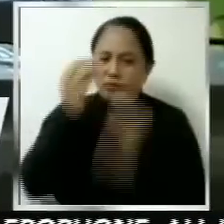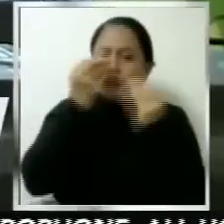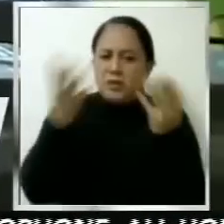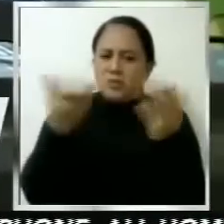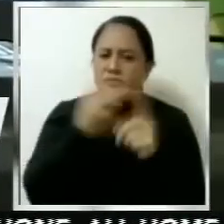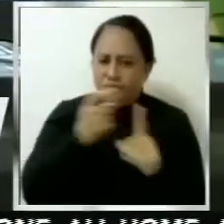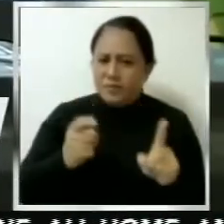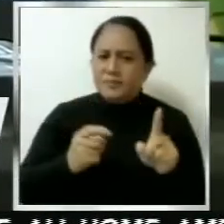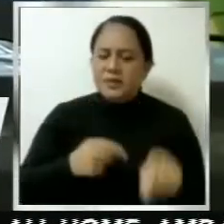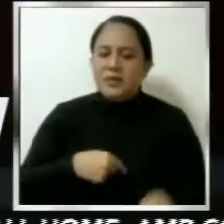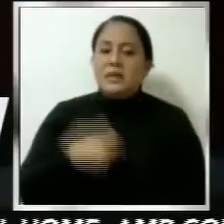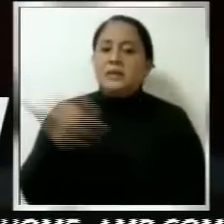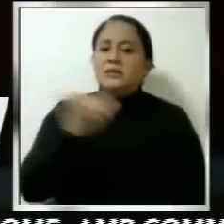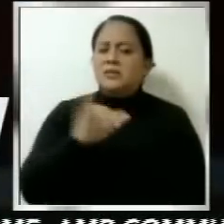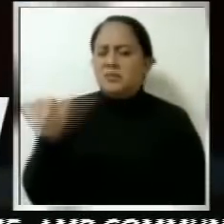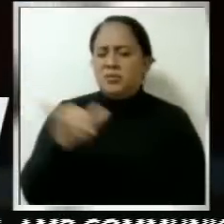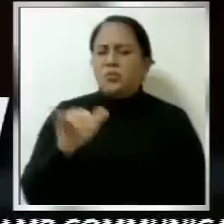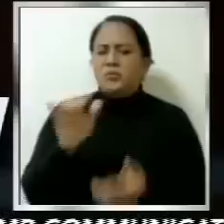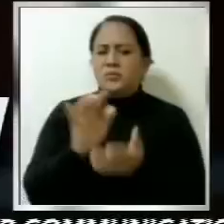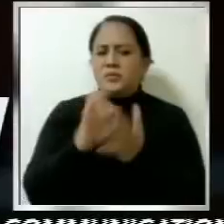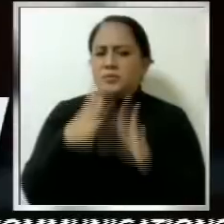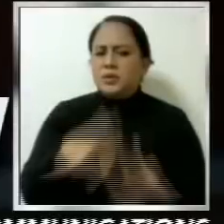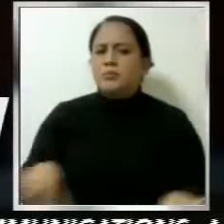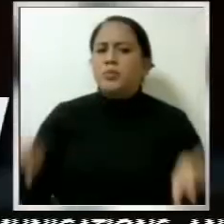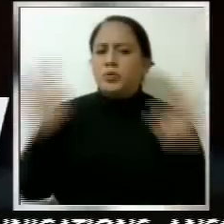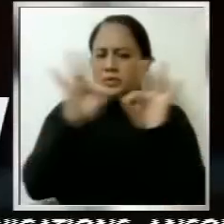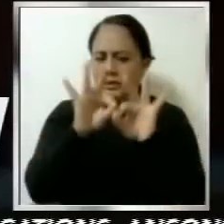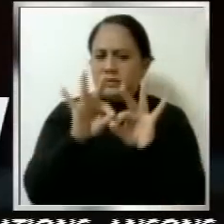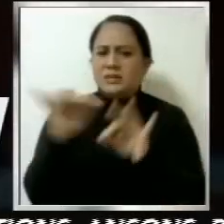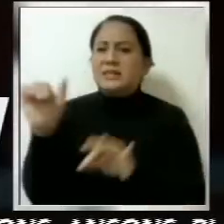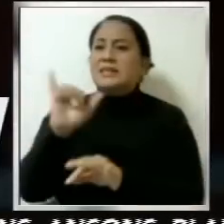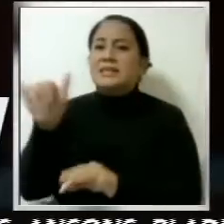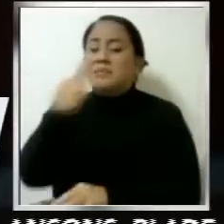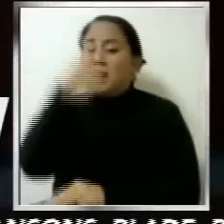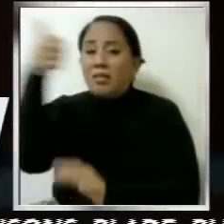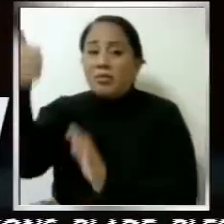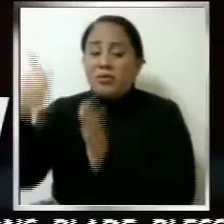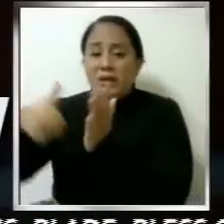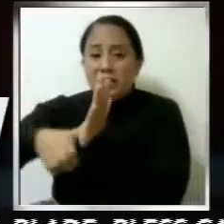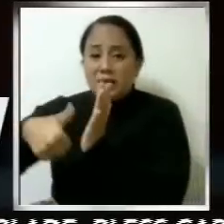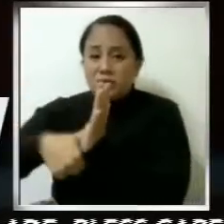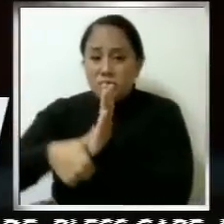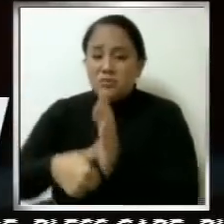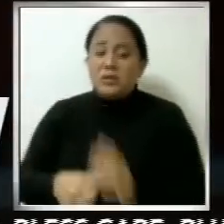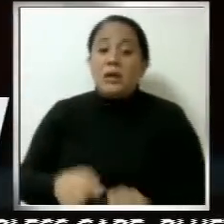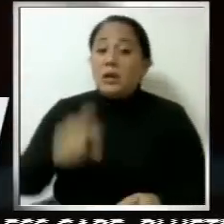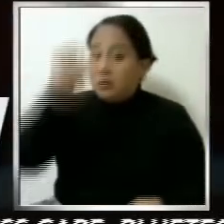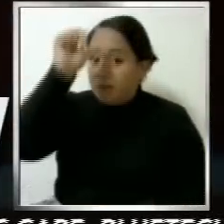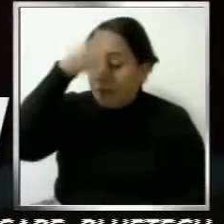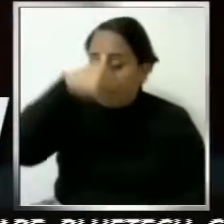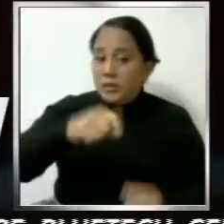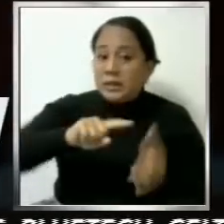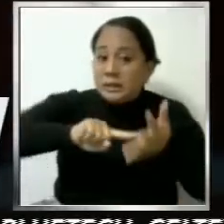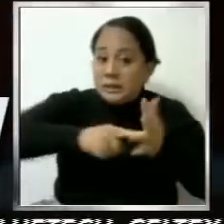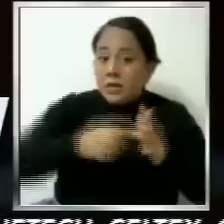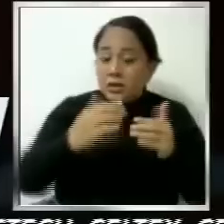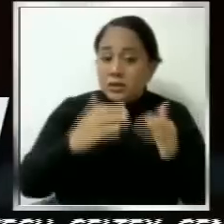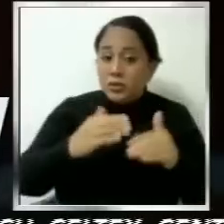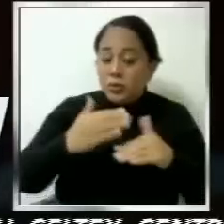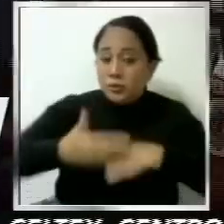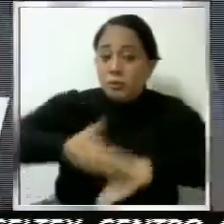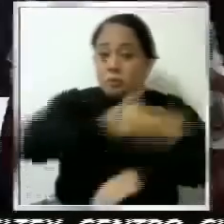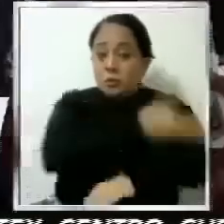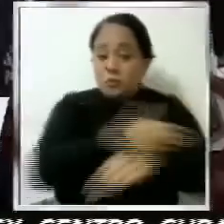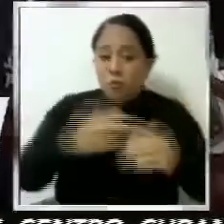midterm at national elections. Sana po ma-realize nyo, nagsisimula ang progreso at kapakanan ng bayan sa